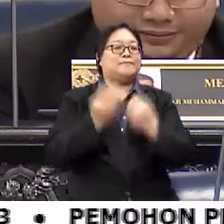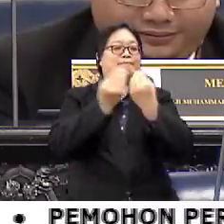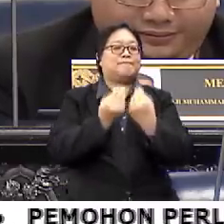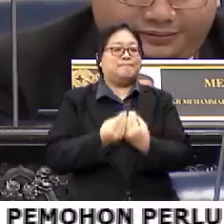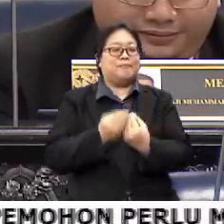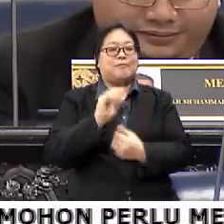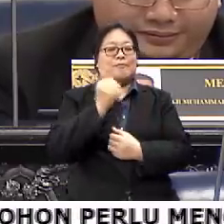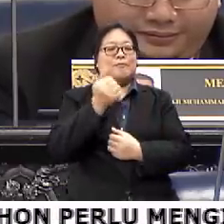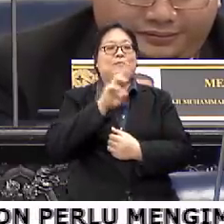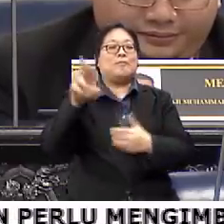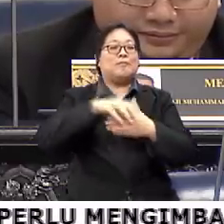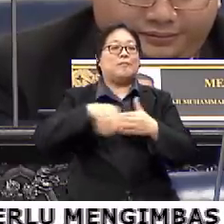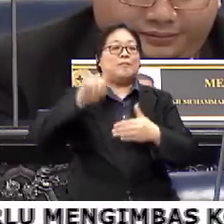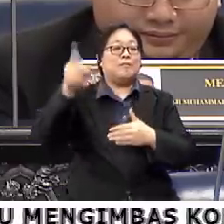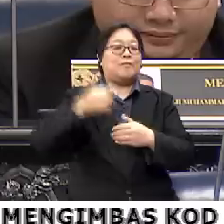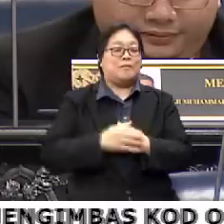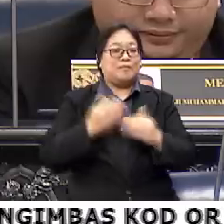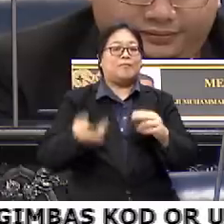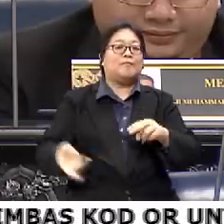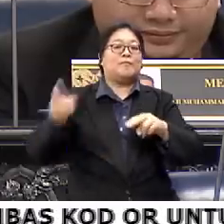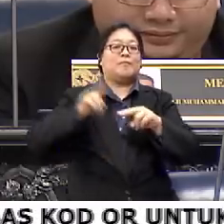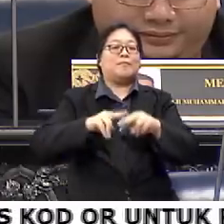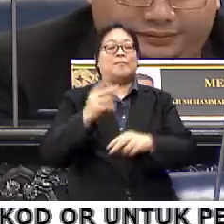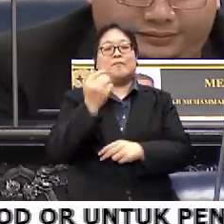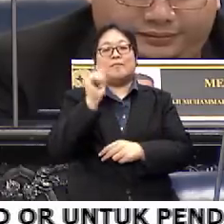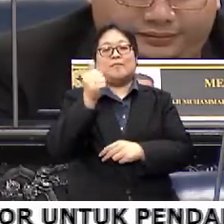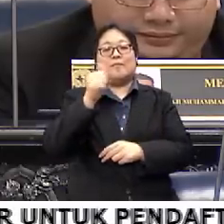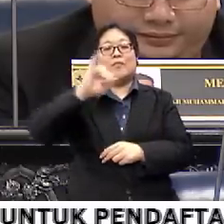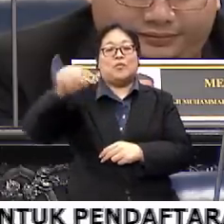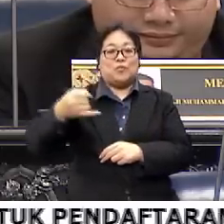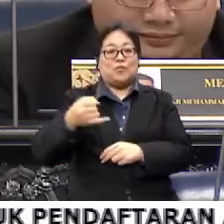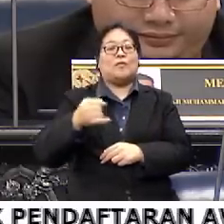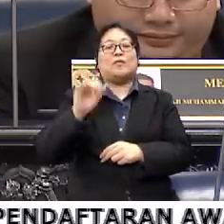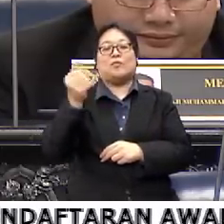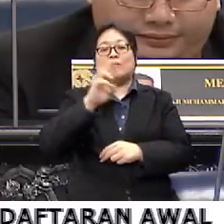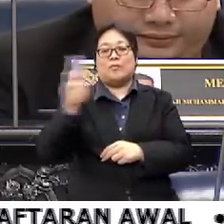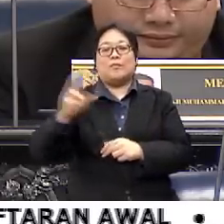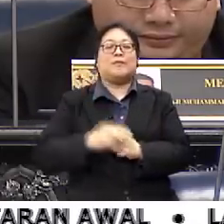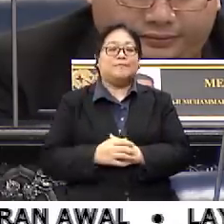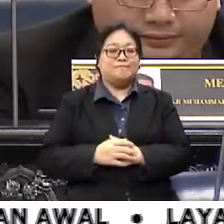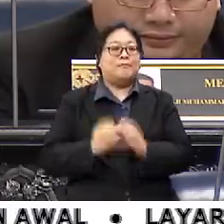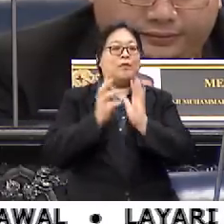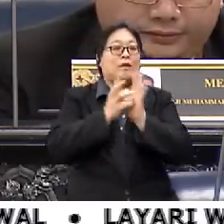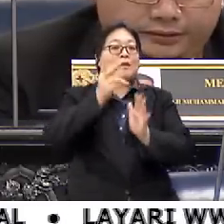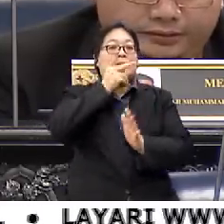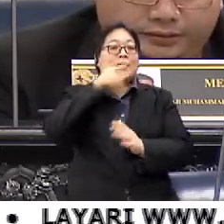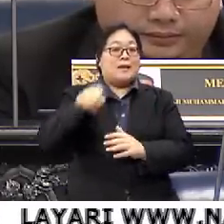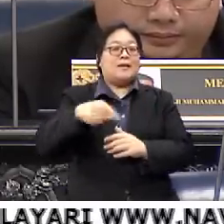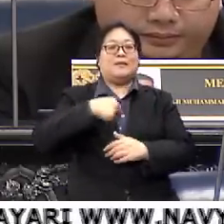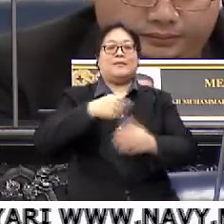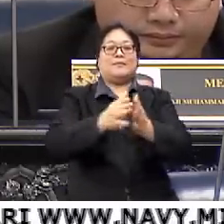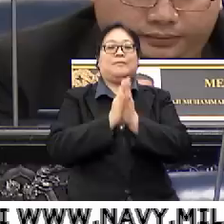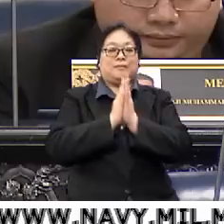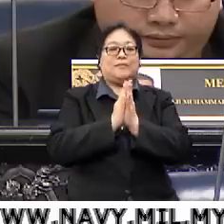berjumlah 10,000 sahaja, kemudian dinaikkan kepada 10,010,000. Mewakili negeri Kedah, saya